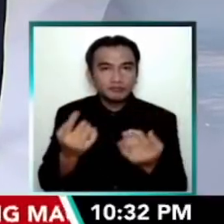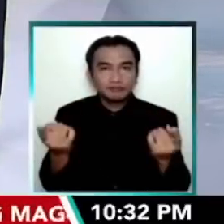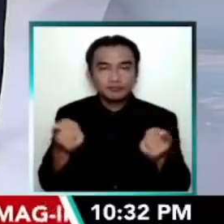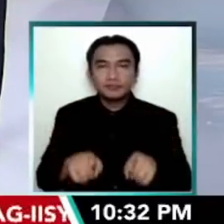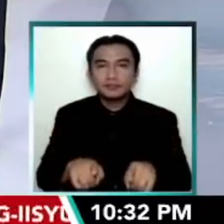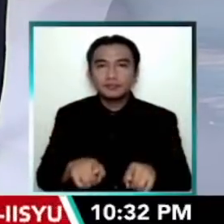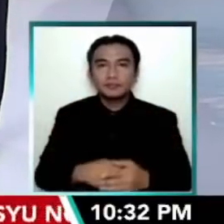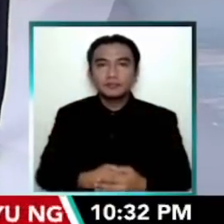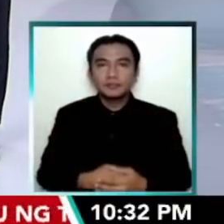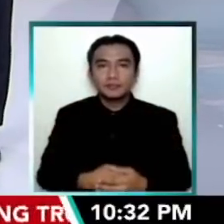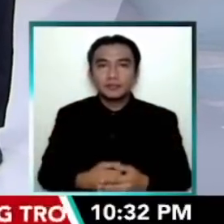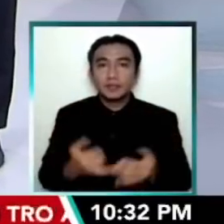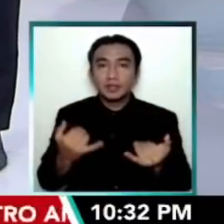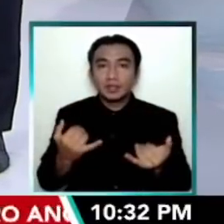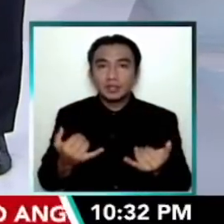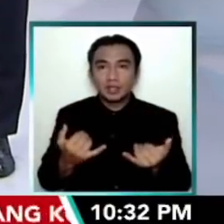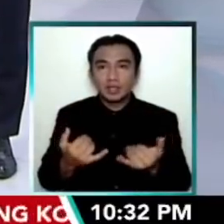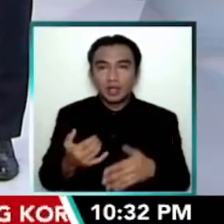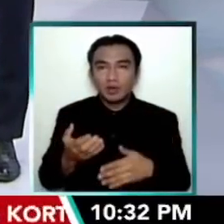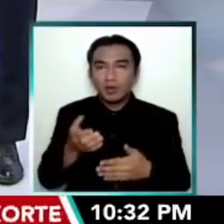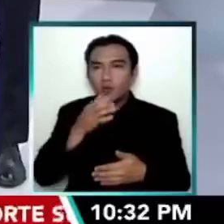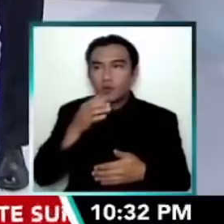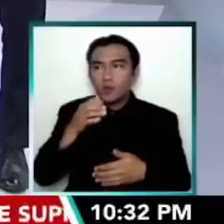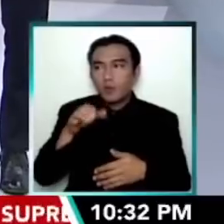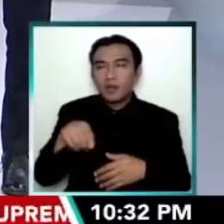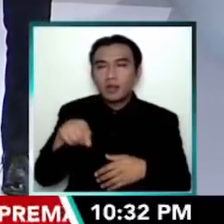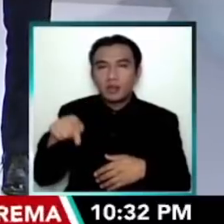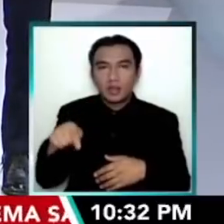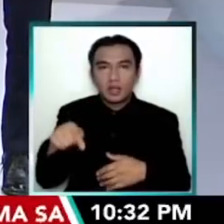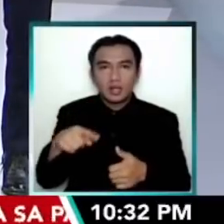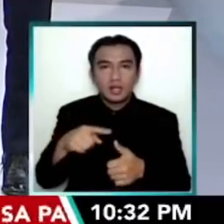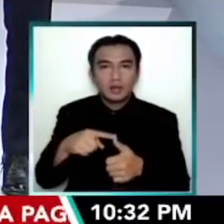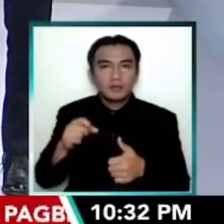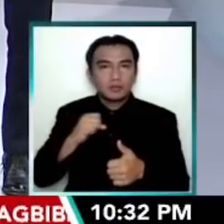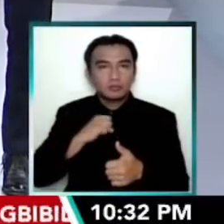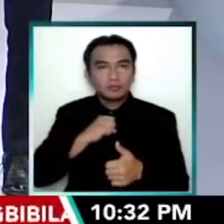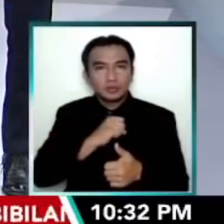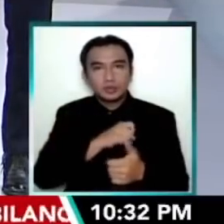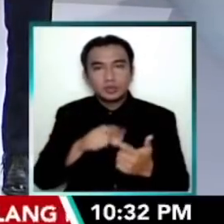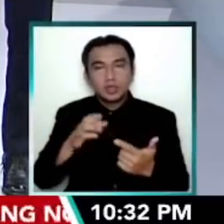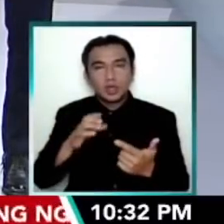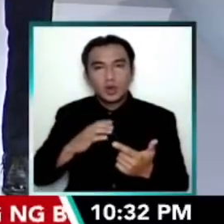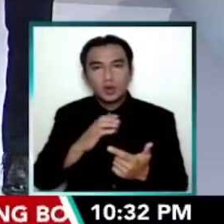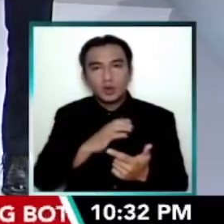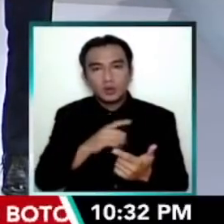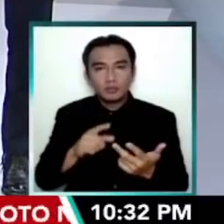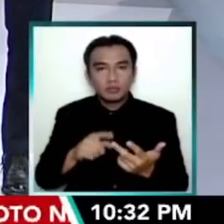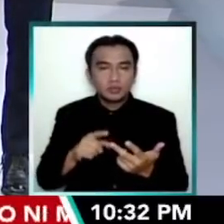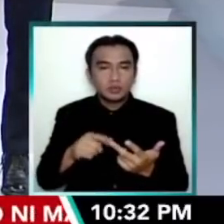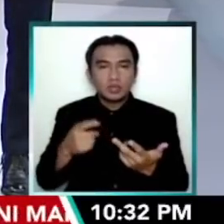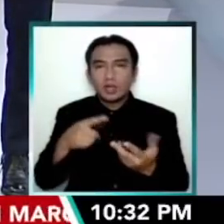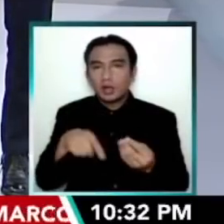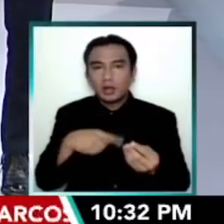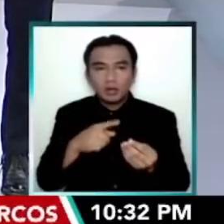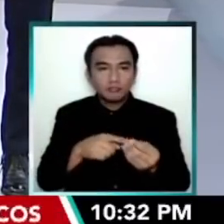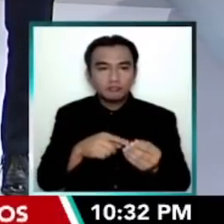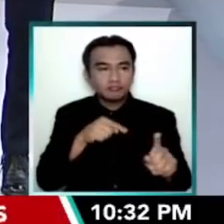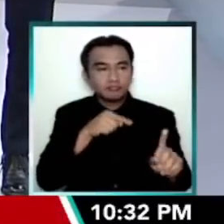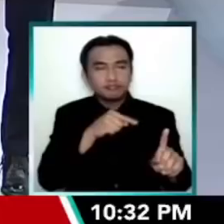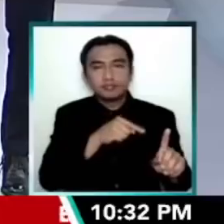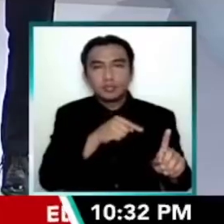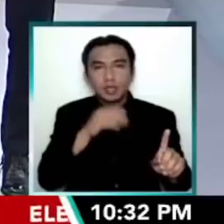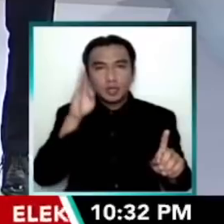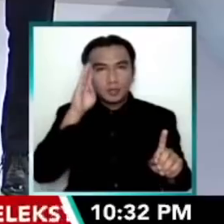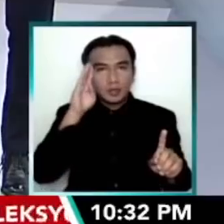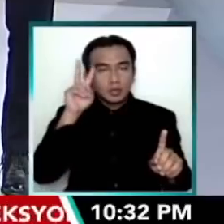Pinagkokomento ng Korte Suprema ang COMELEC, Senado, Kamara at Kampo ni Presumptive President Bongbong Marcos kaugnay ng hiling na itigil